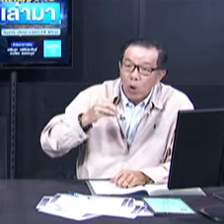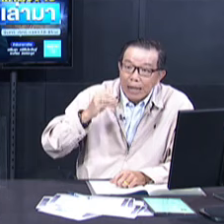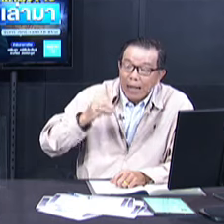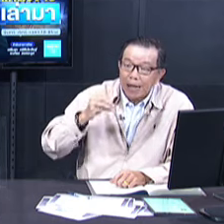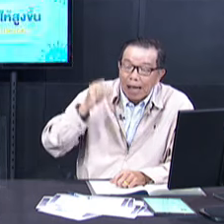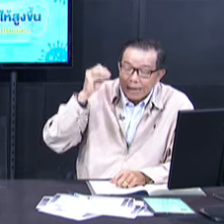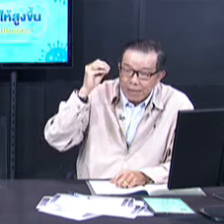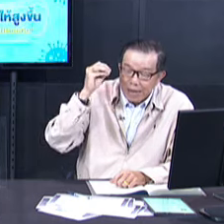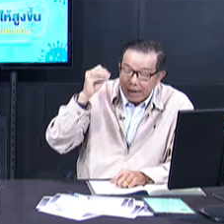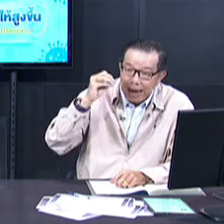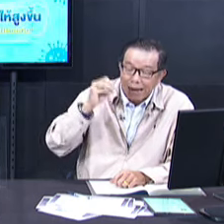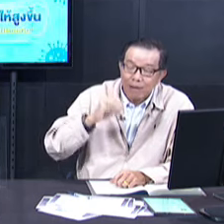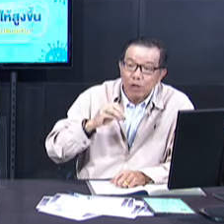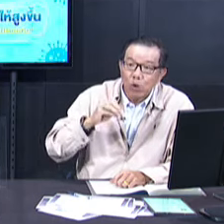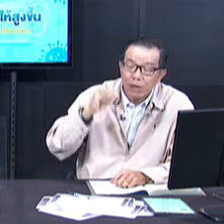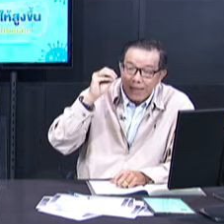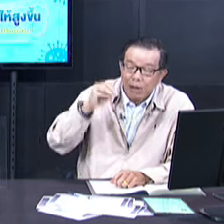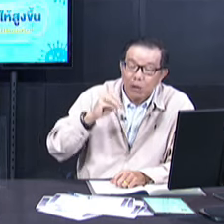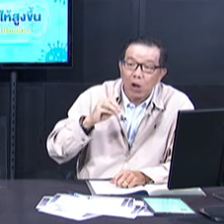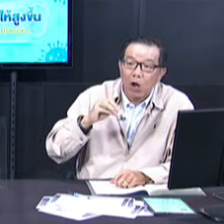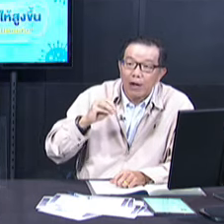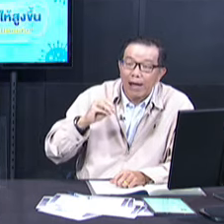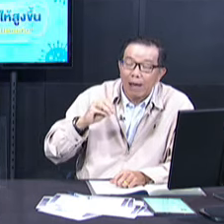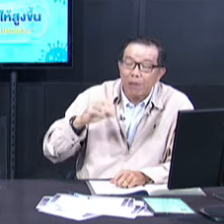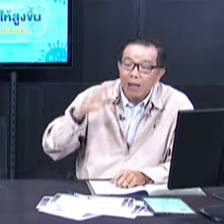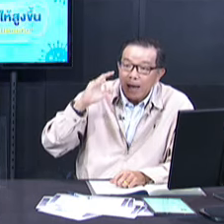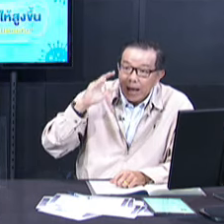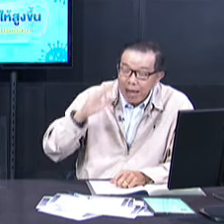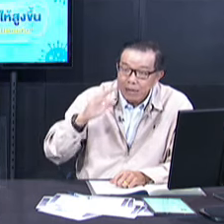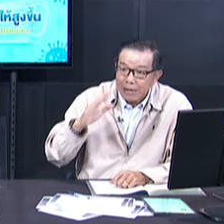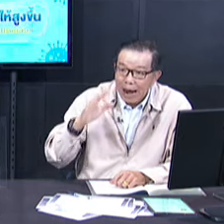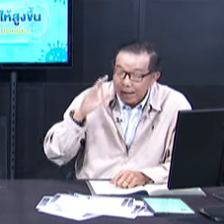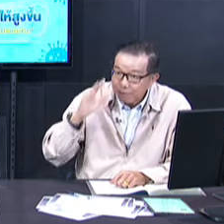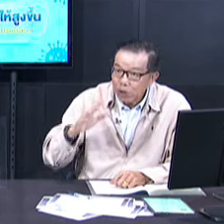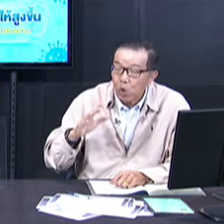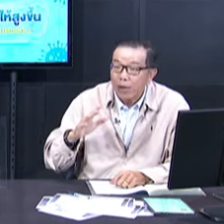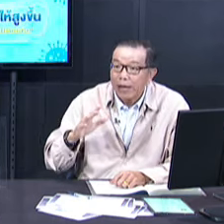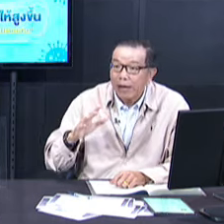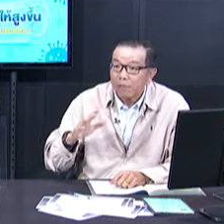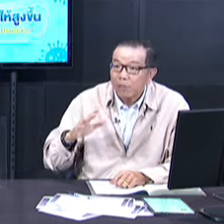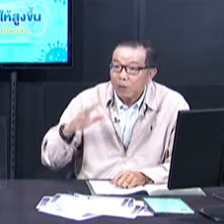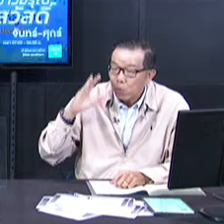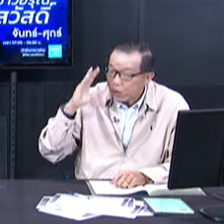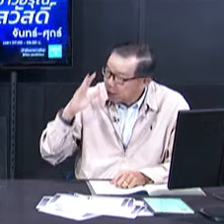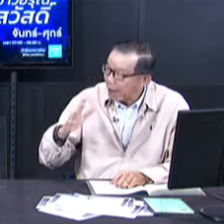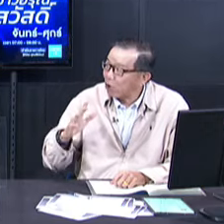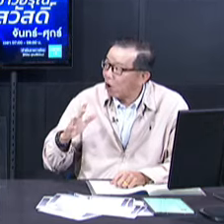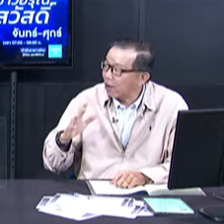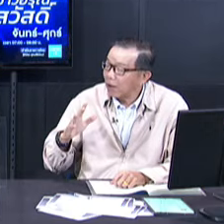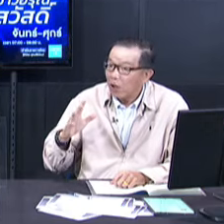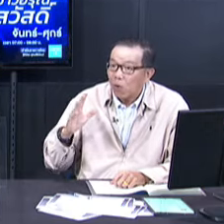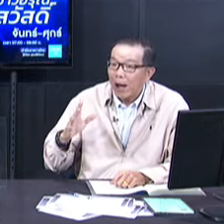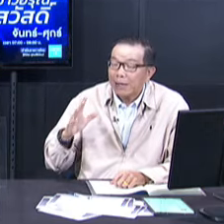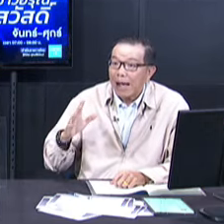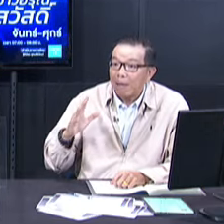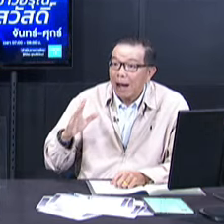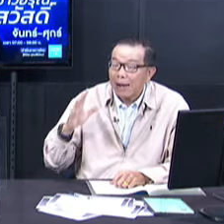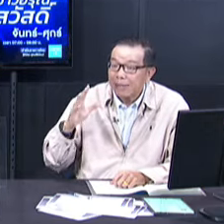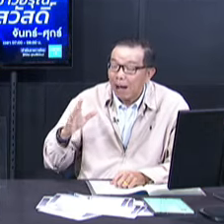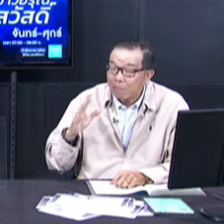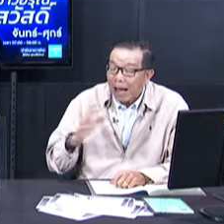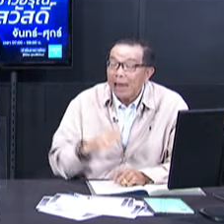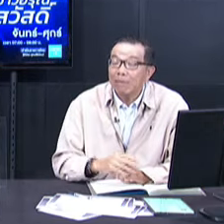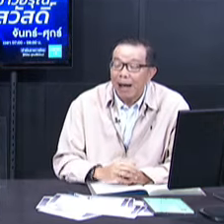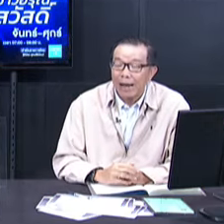ส่งเรื่องการจะติเจ้าธรรมะโดนที่ตั้งสสรเนี่ยนะครับให้สาระธรรมนูญเนี่ยวินิจฉัยก่อนว่า